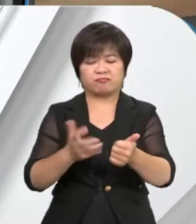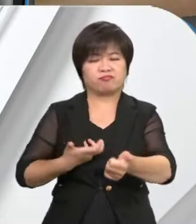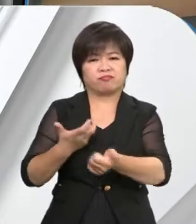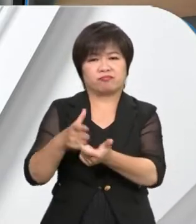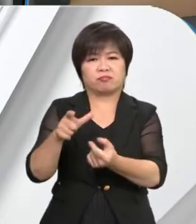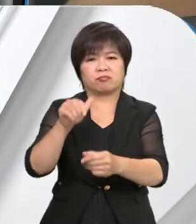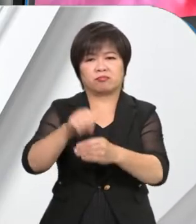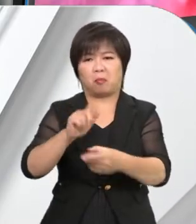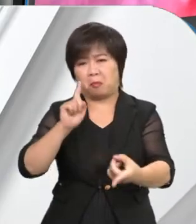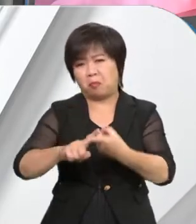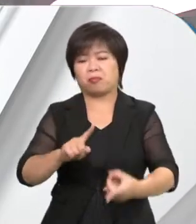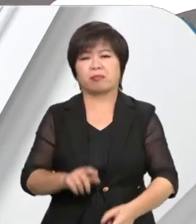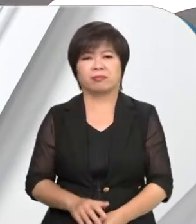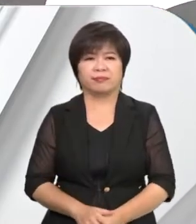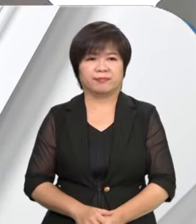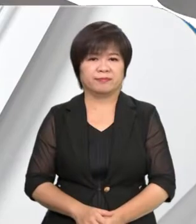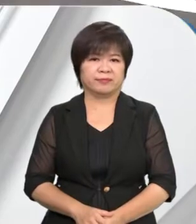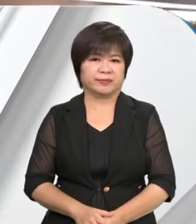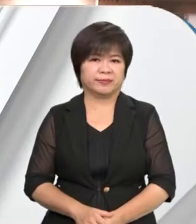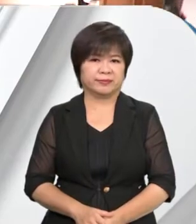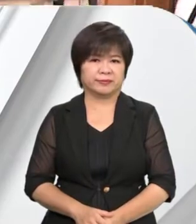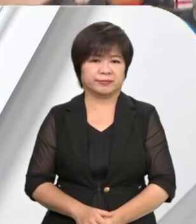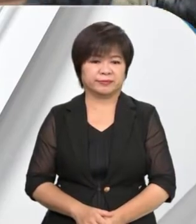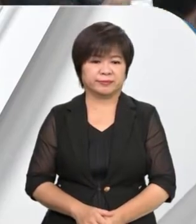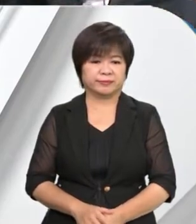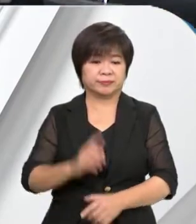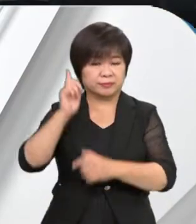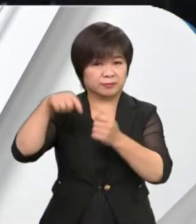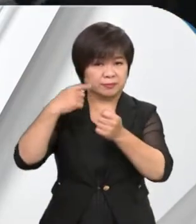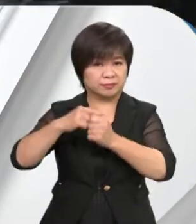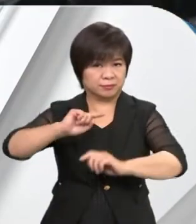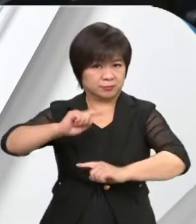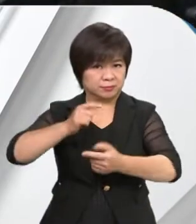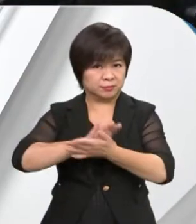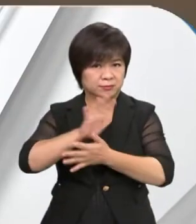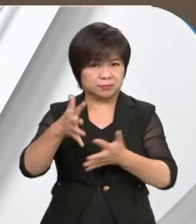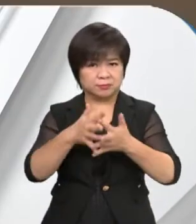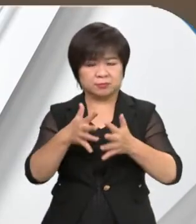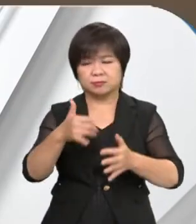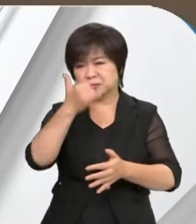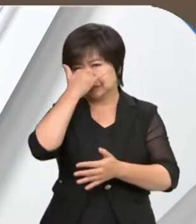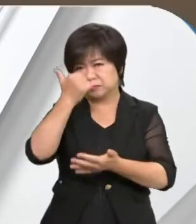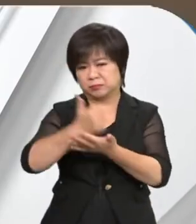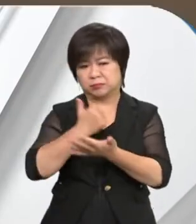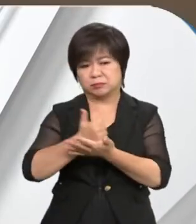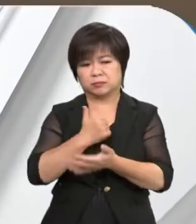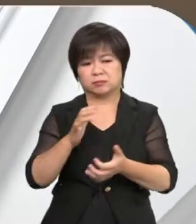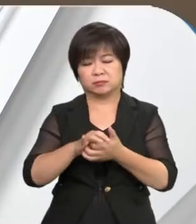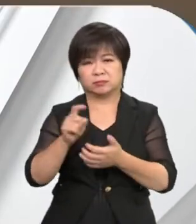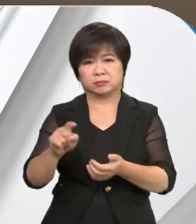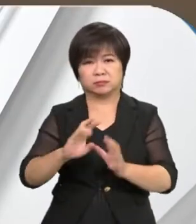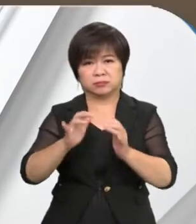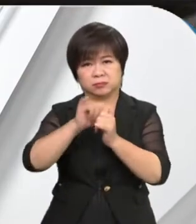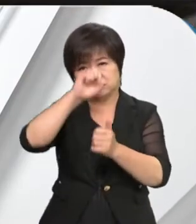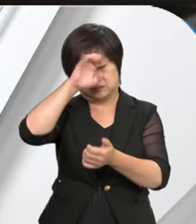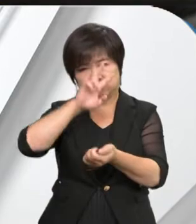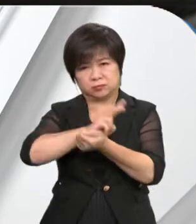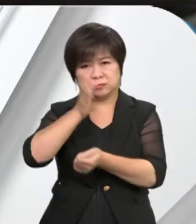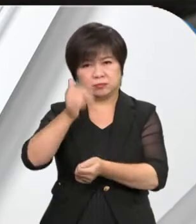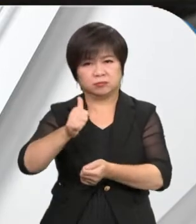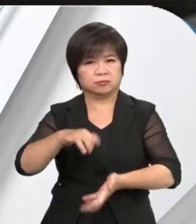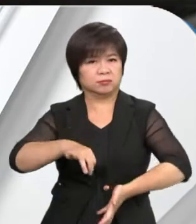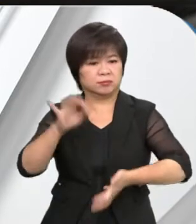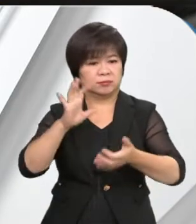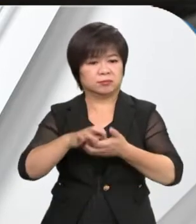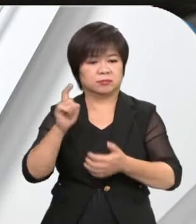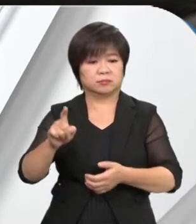高呼公投。 国台年一月初一开放民主进行，国民党立院党团总召林维洲带头提出，